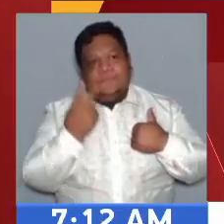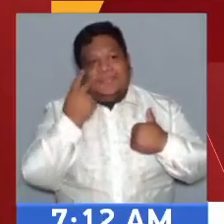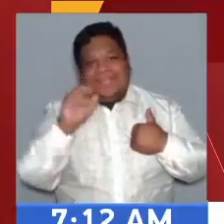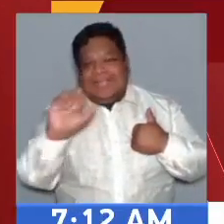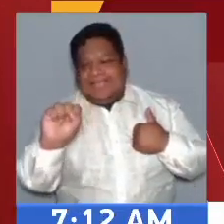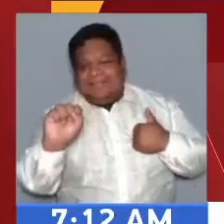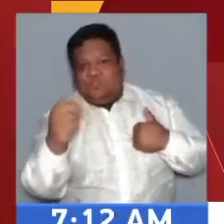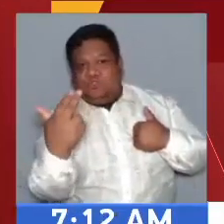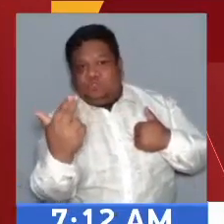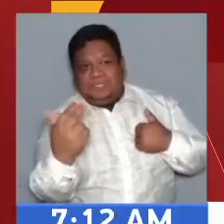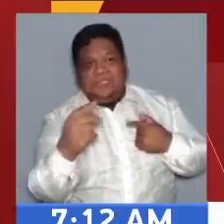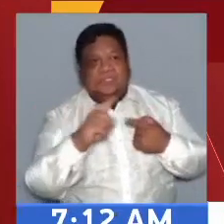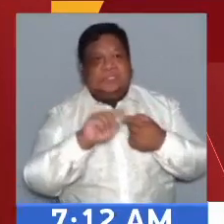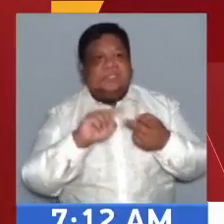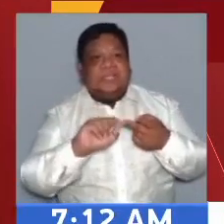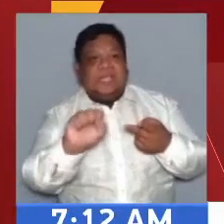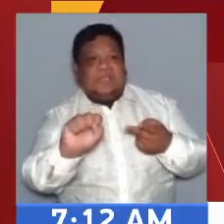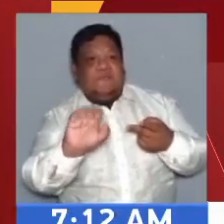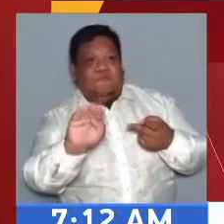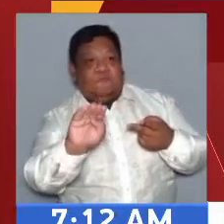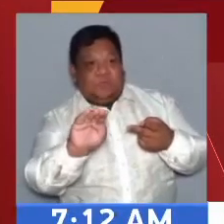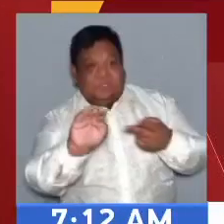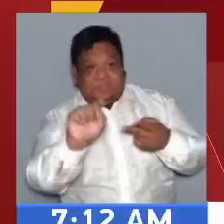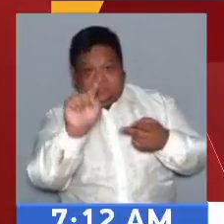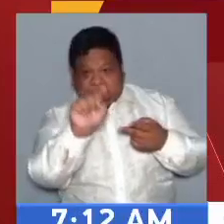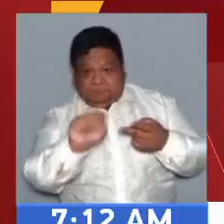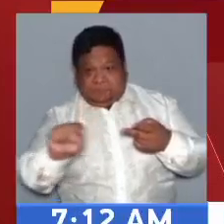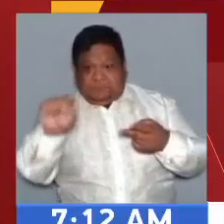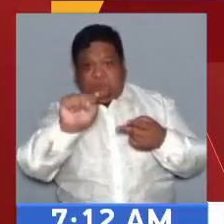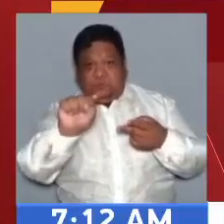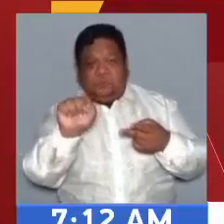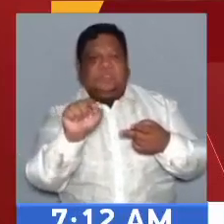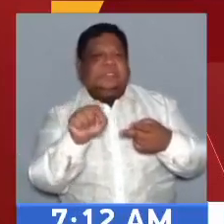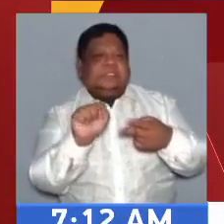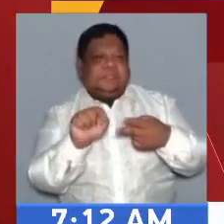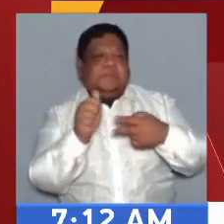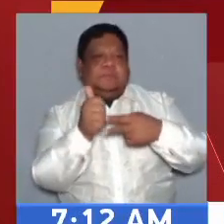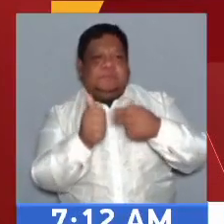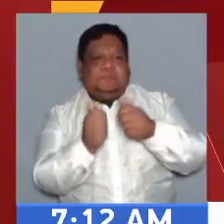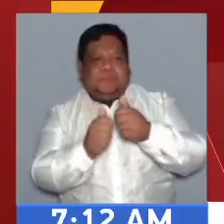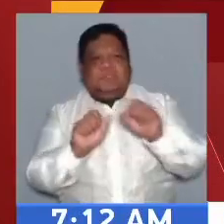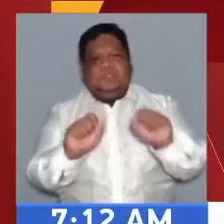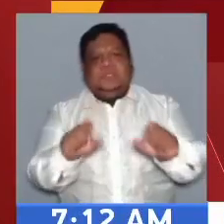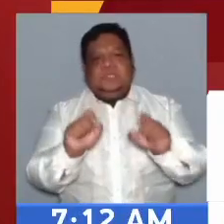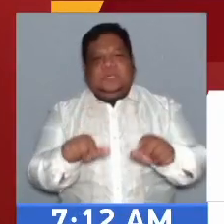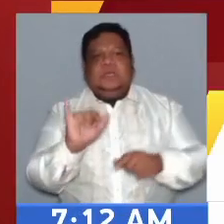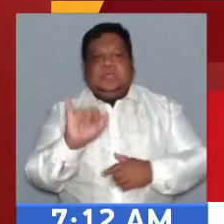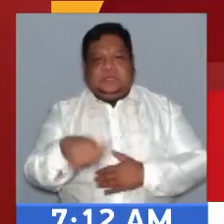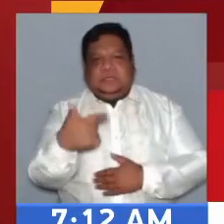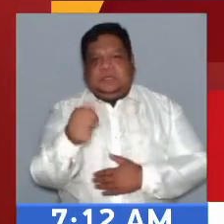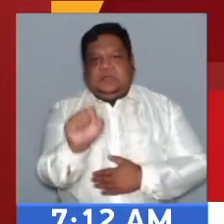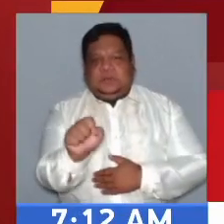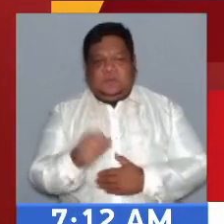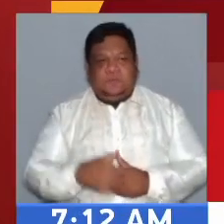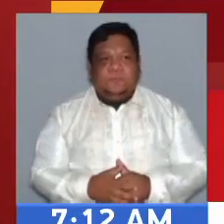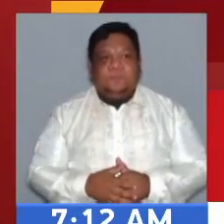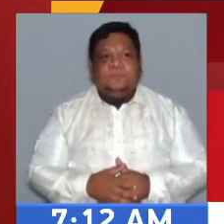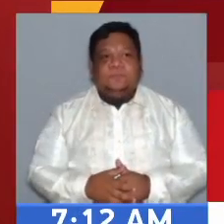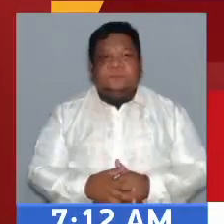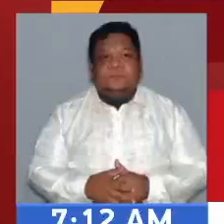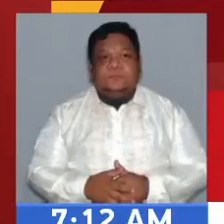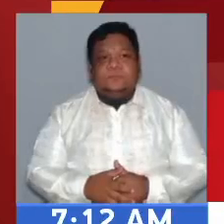may bilog, ay indikasyon na ito yung binibentang nitrous oxide. Actually, I don't know, sir. I don't know that's illegal.